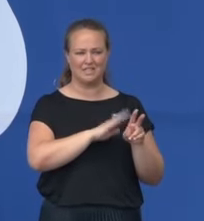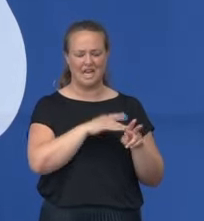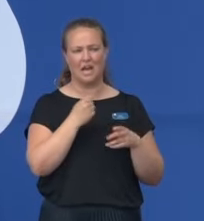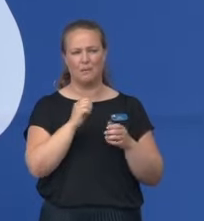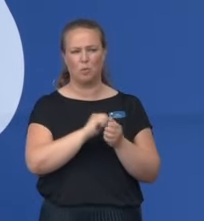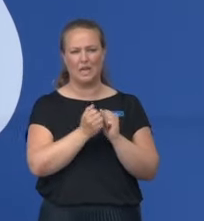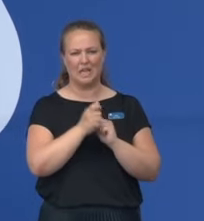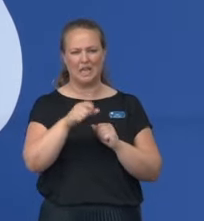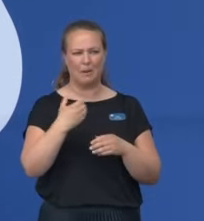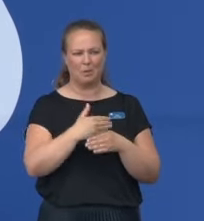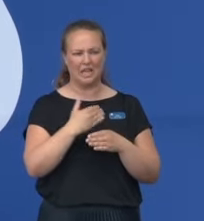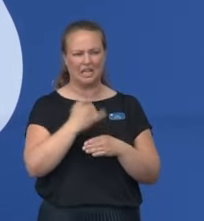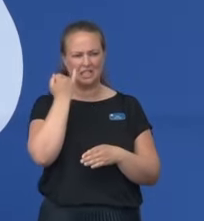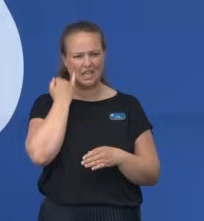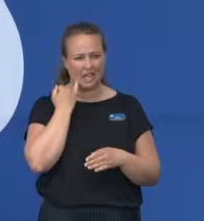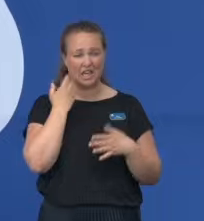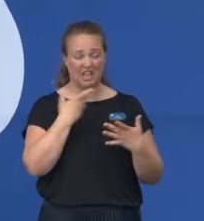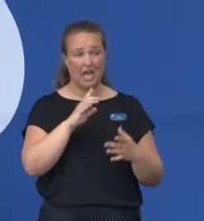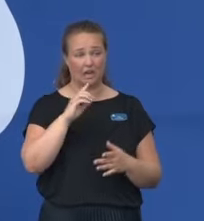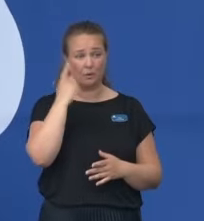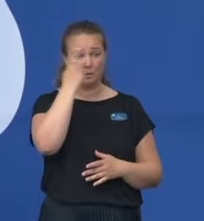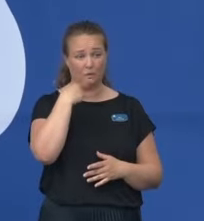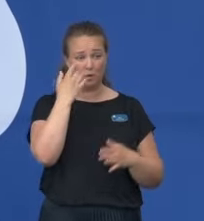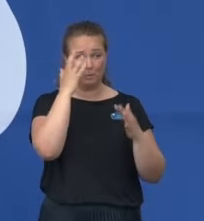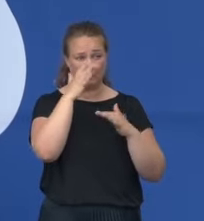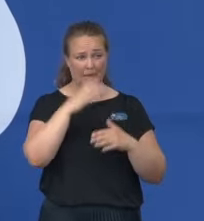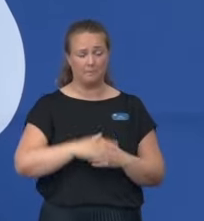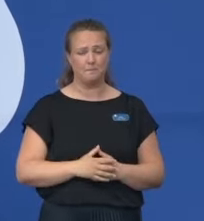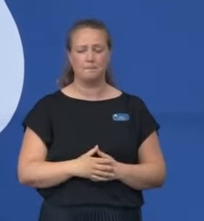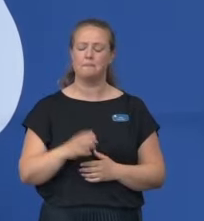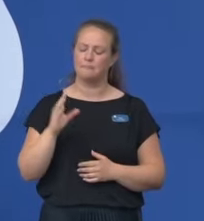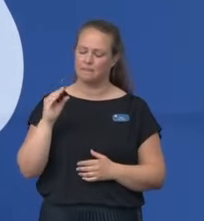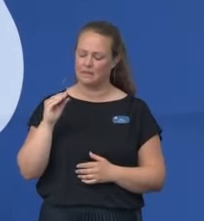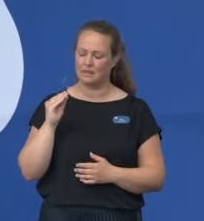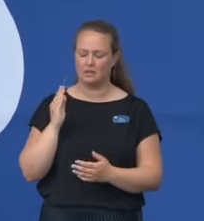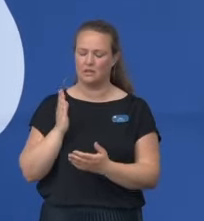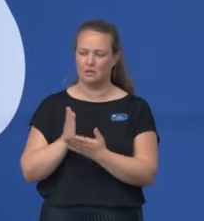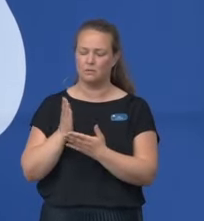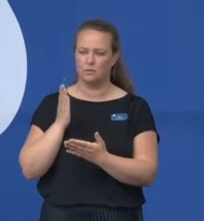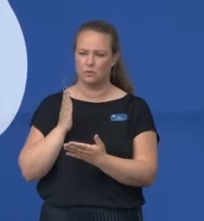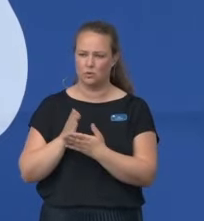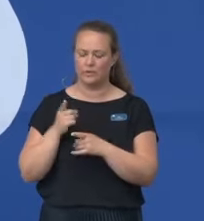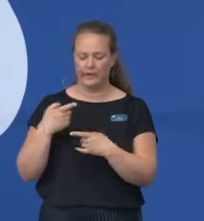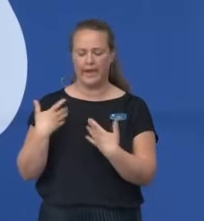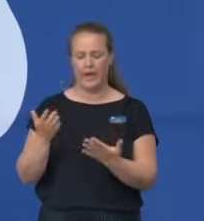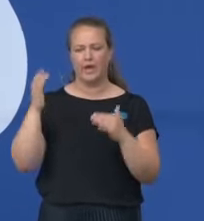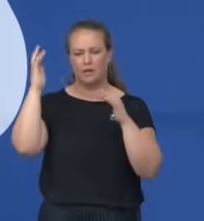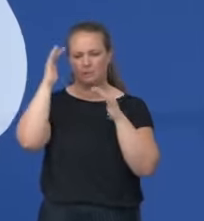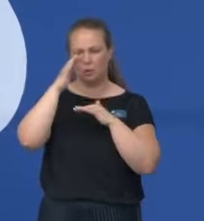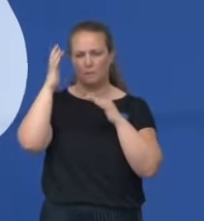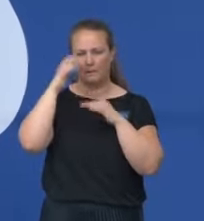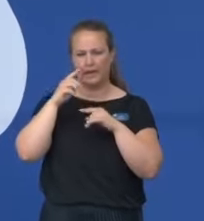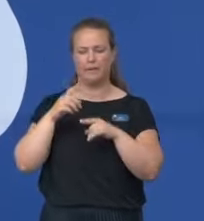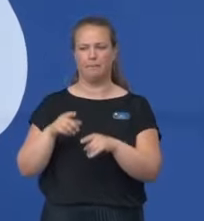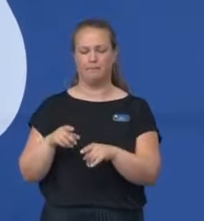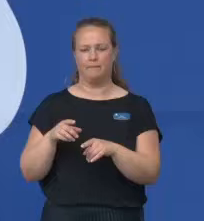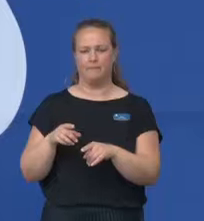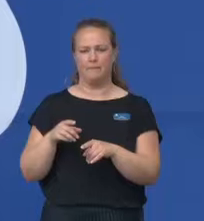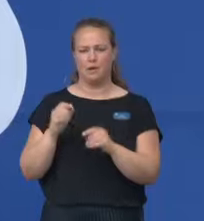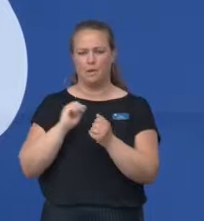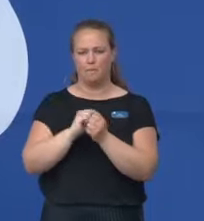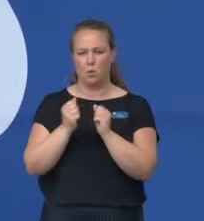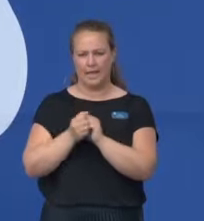vara huvudsakliga problemet. Ja, men verkligen. Ja, det är ett problem att politiker